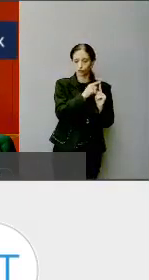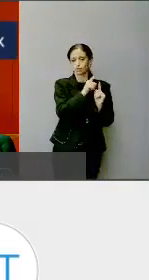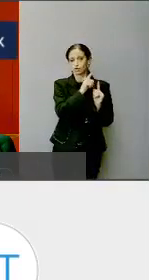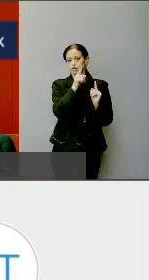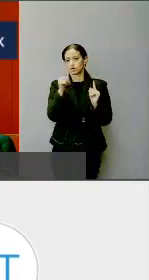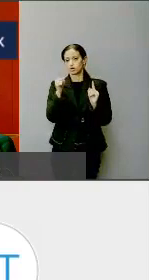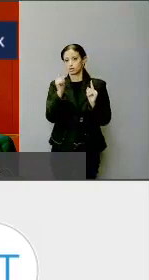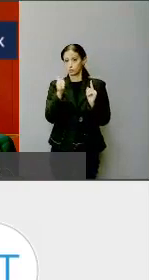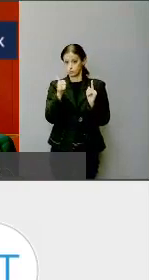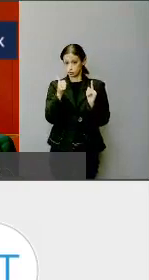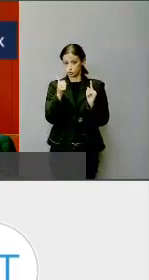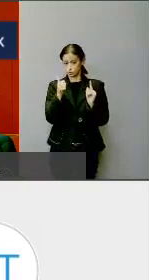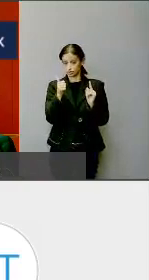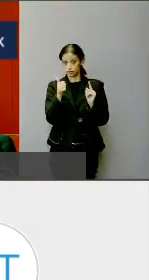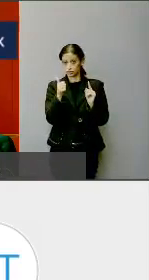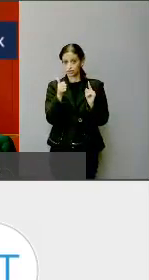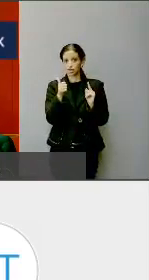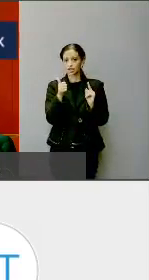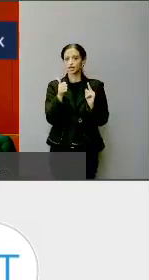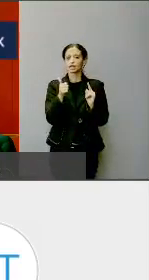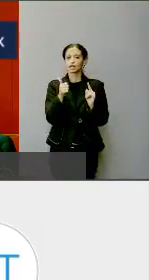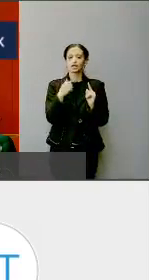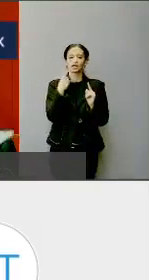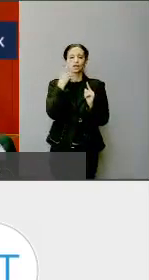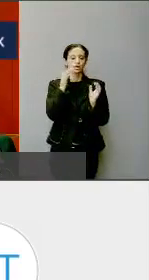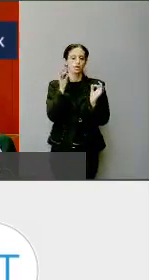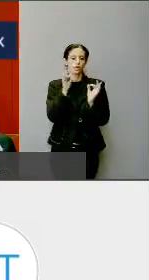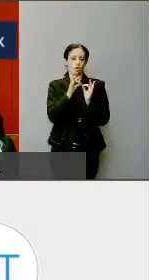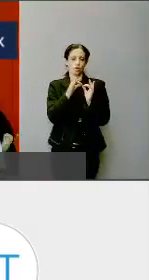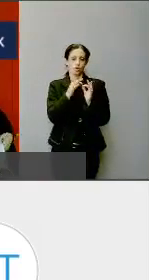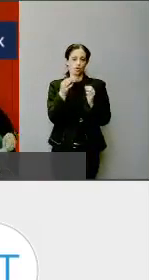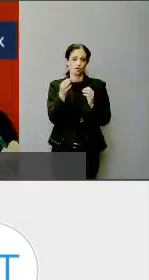a undici parere contrario